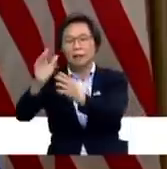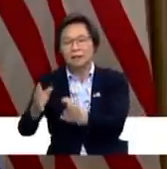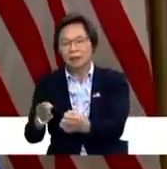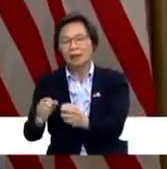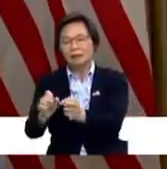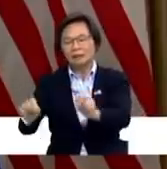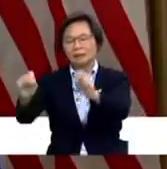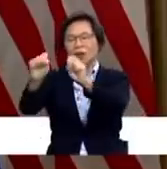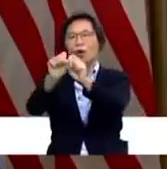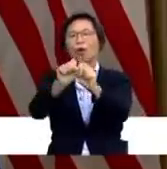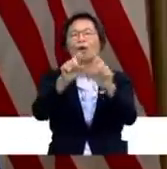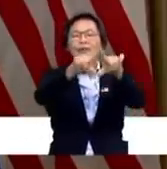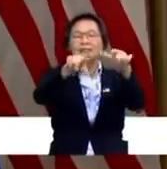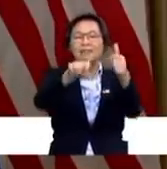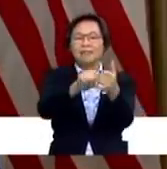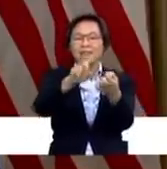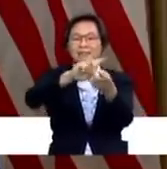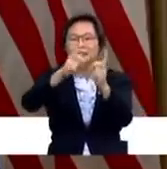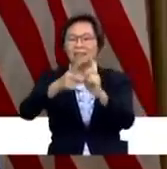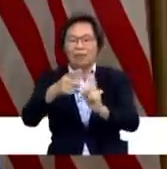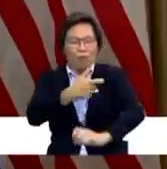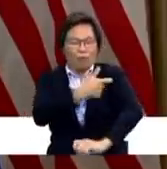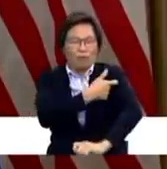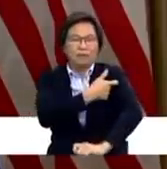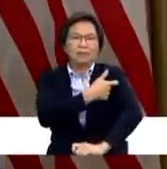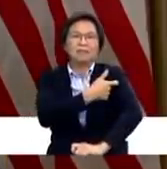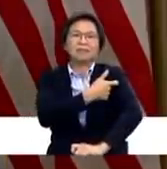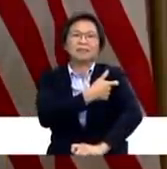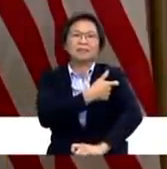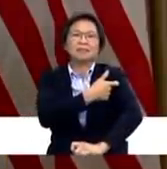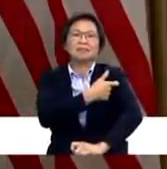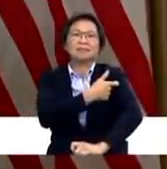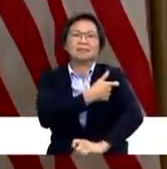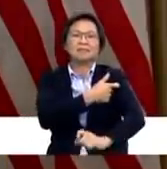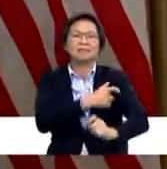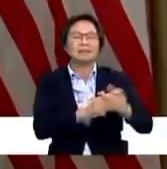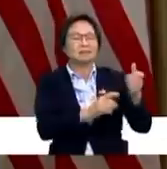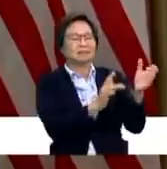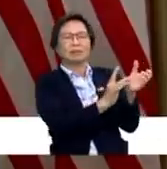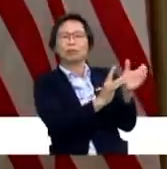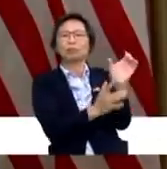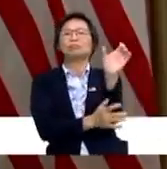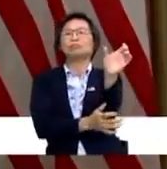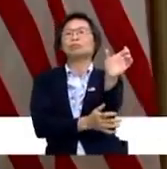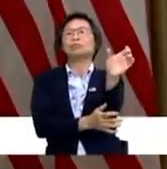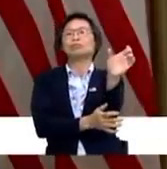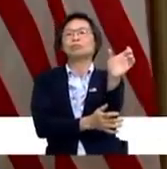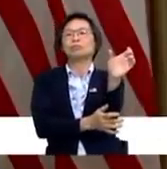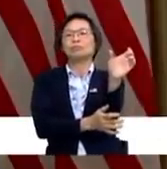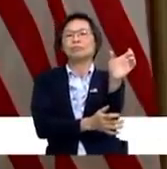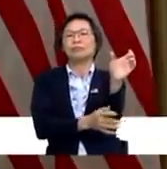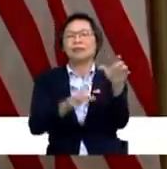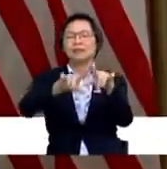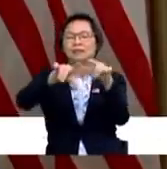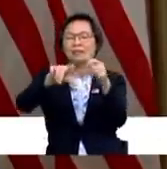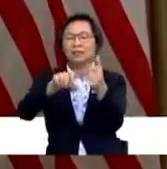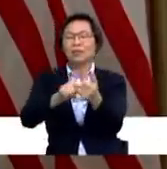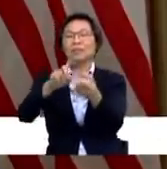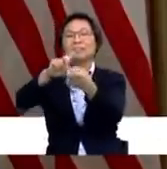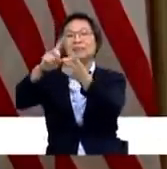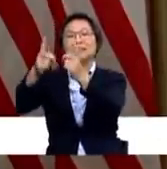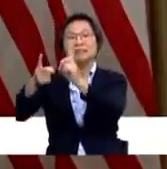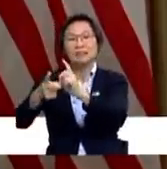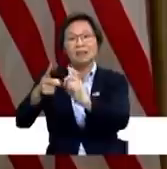sijil digital destinasi qobid 19 ataupun digital Stitch 19